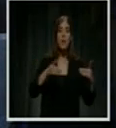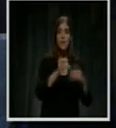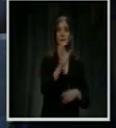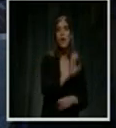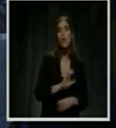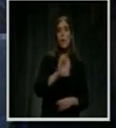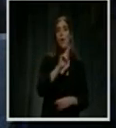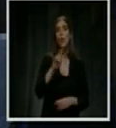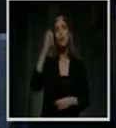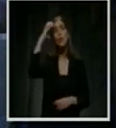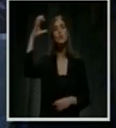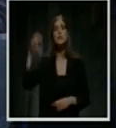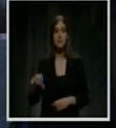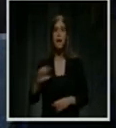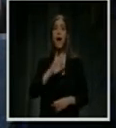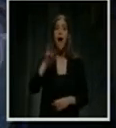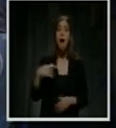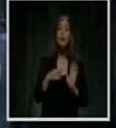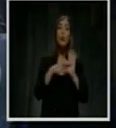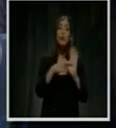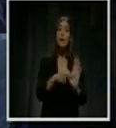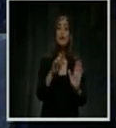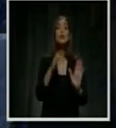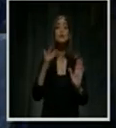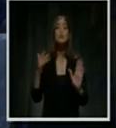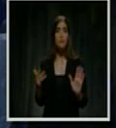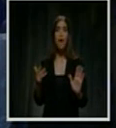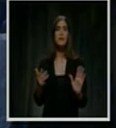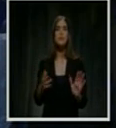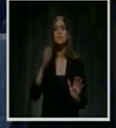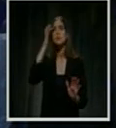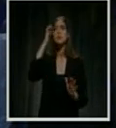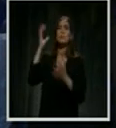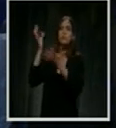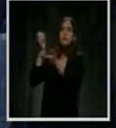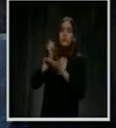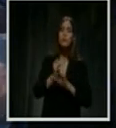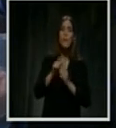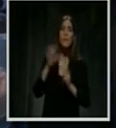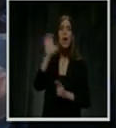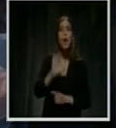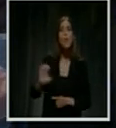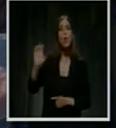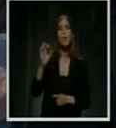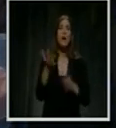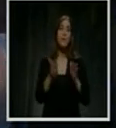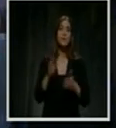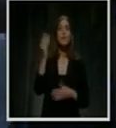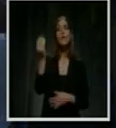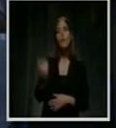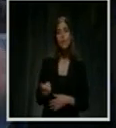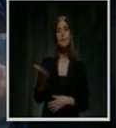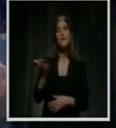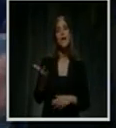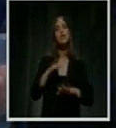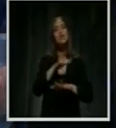r-riżultati ġibda lill-Malta anke mill-Ewropa għajnu nitbar fosthom il-fondi fejn jidħlu l-qasam soċjali, fejn